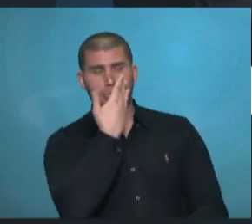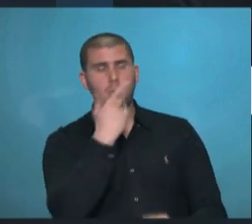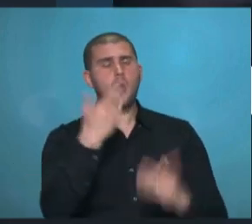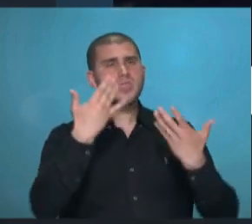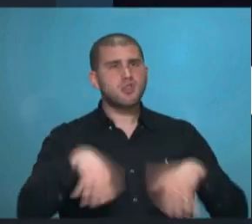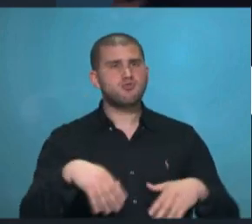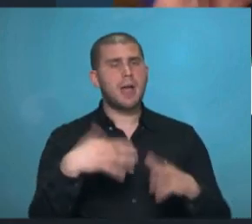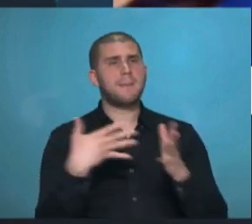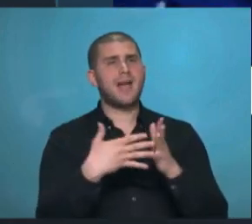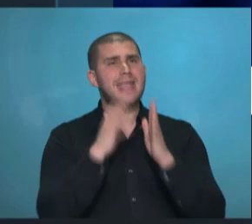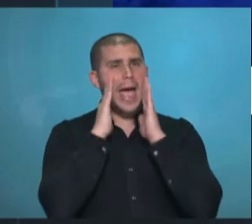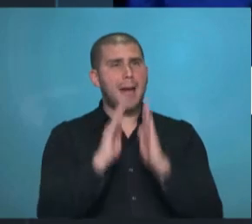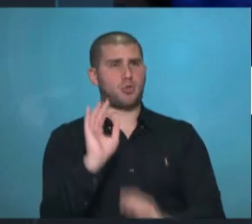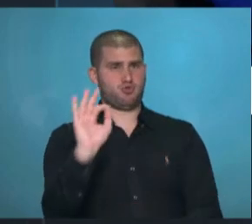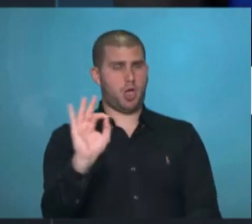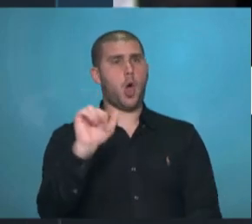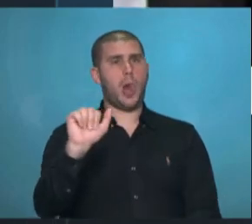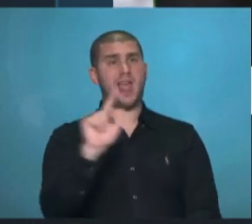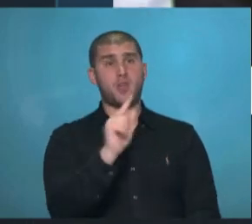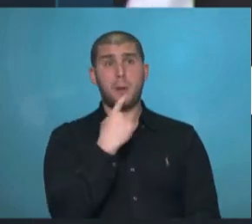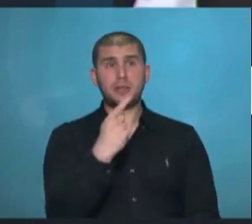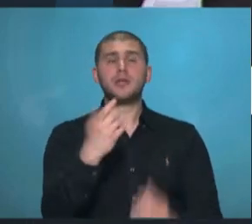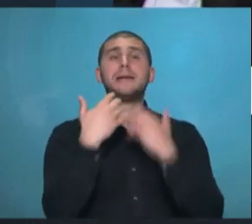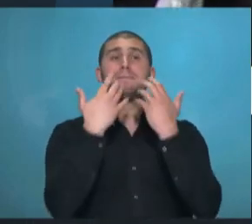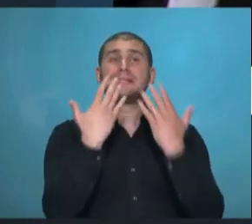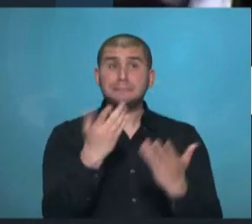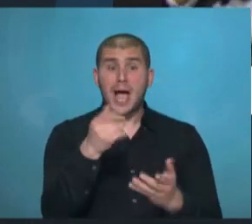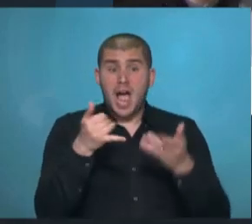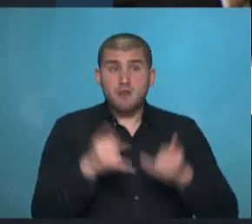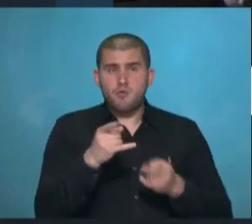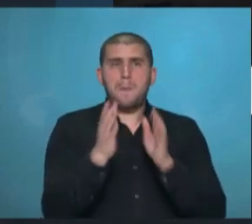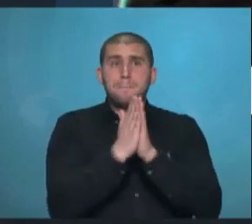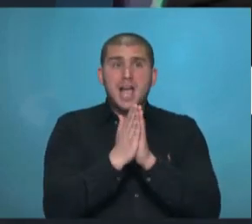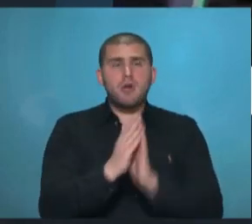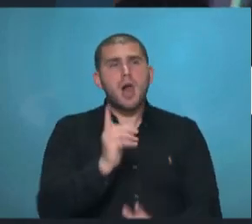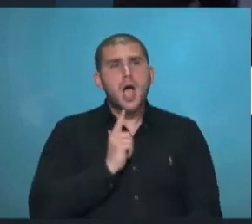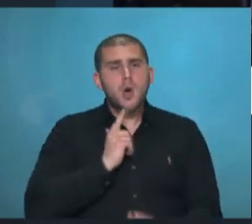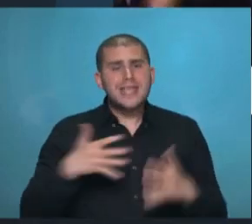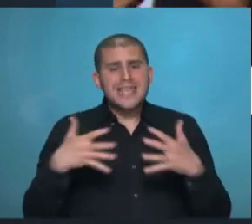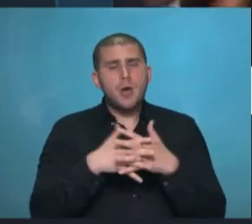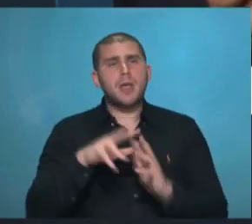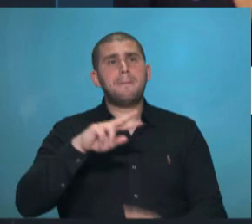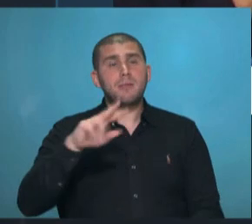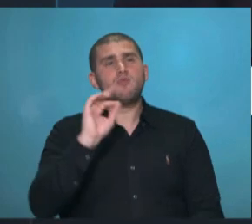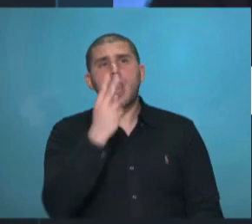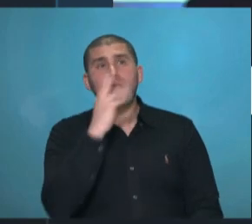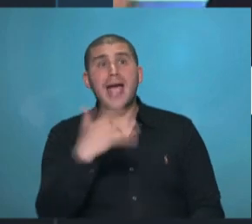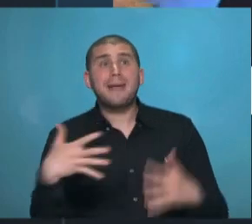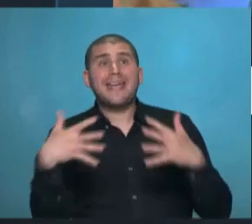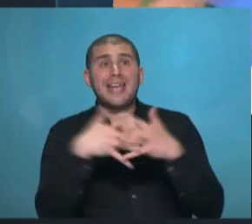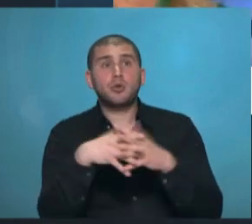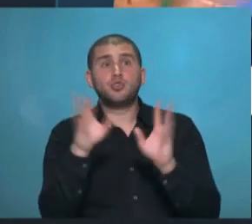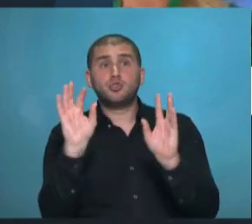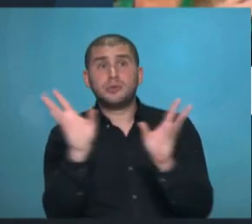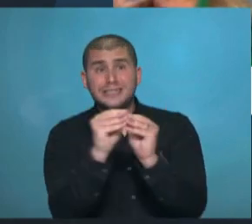במבחן האמינות, כך אומרת אורלי לוי אבקסיס, כשהיא מסבירה שהוא עכשיו ביקש ממנה להמתין עם האיחוד ביניהם, כדי לראות האם האיחוד בינו